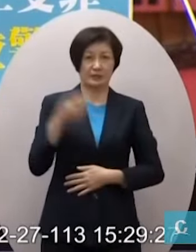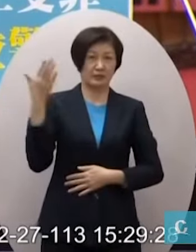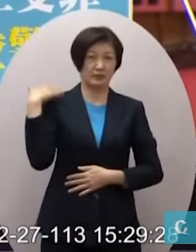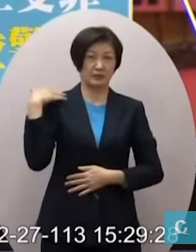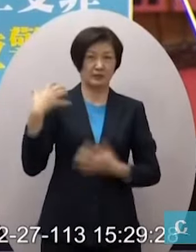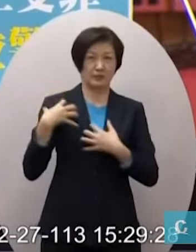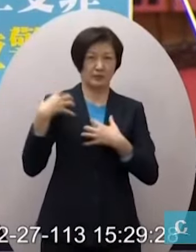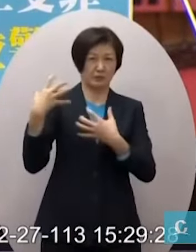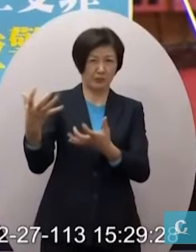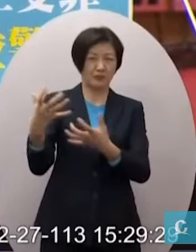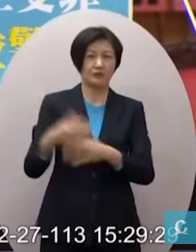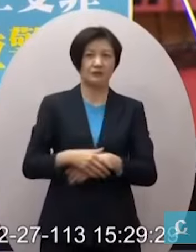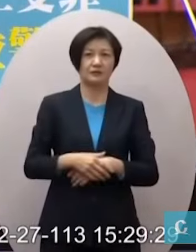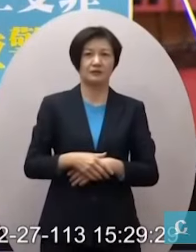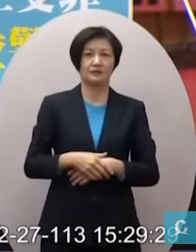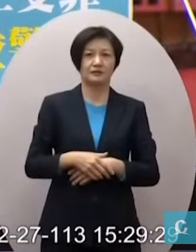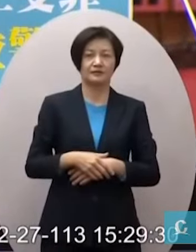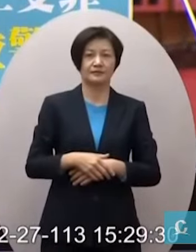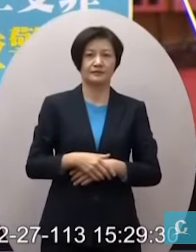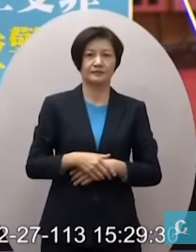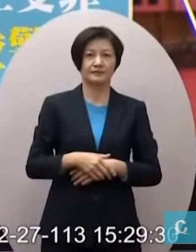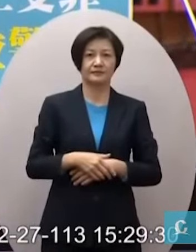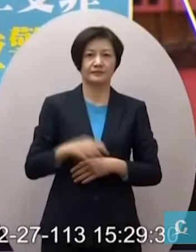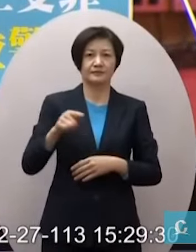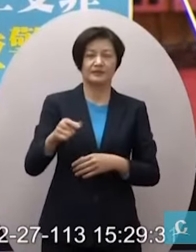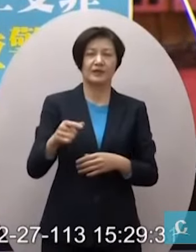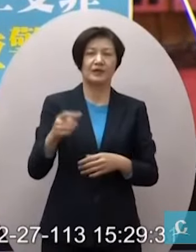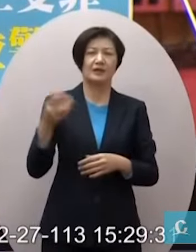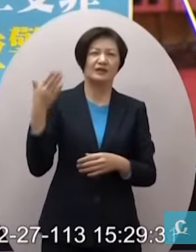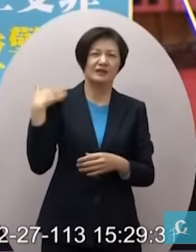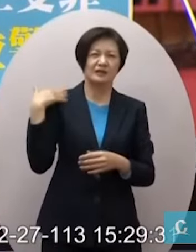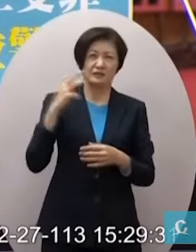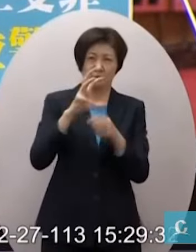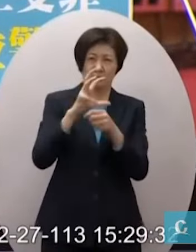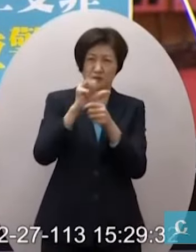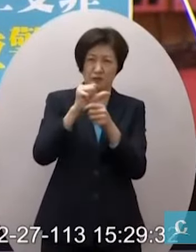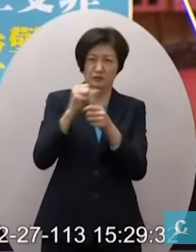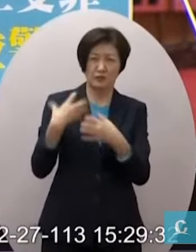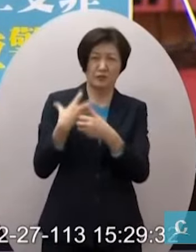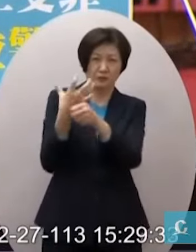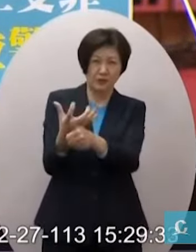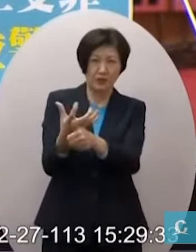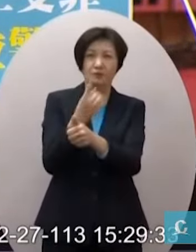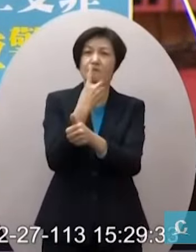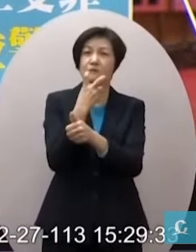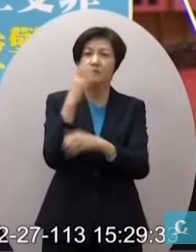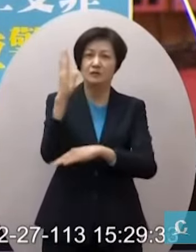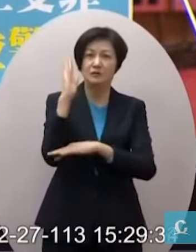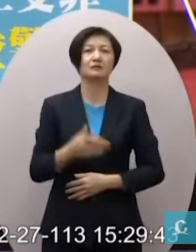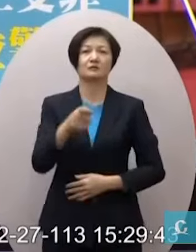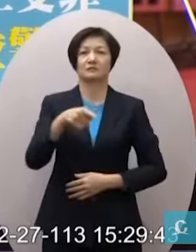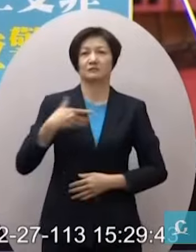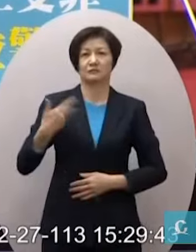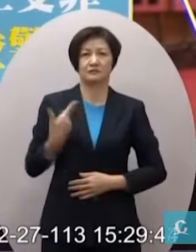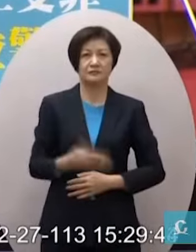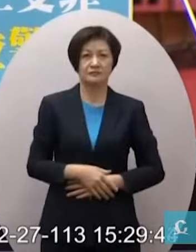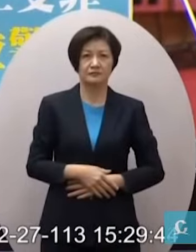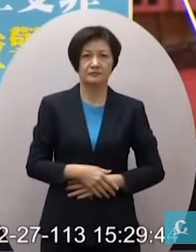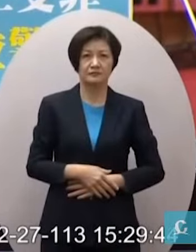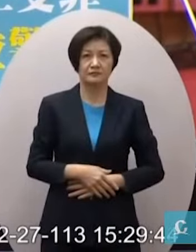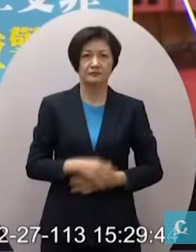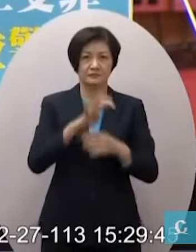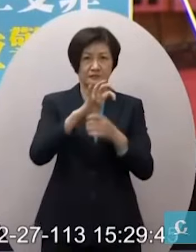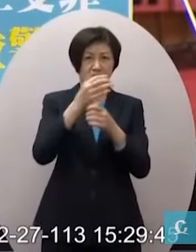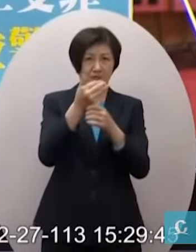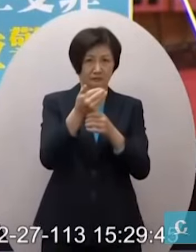候的洞大洞，根本多少多少钱的亏损你们根本不知道嘛。也就是